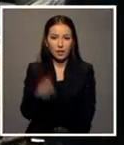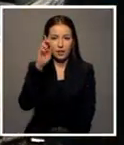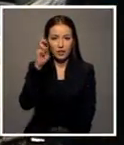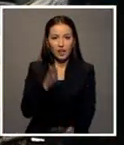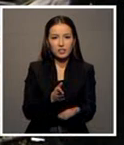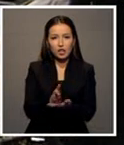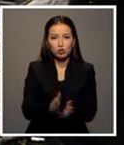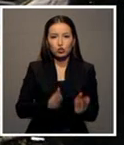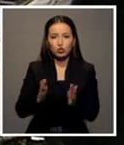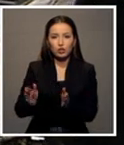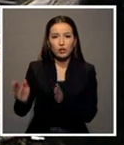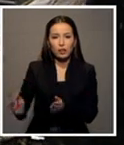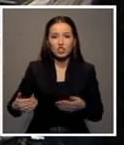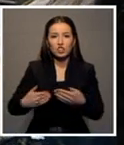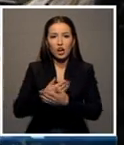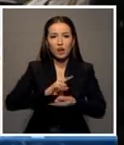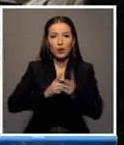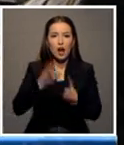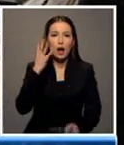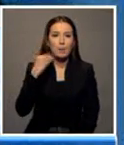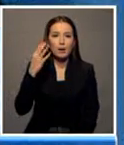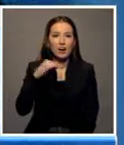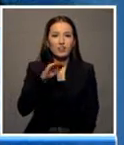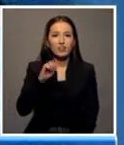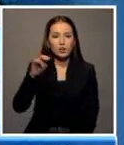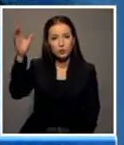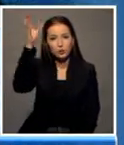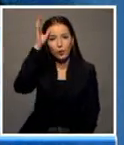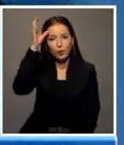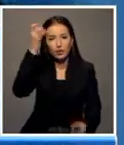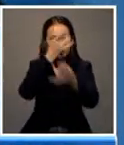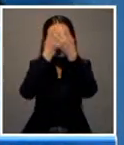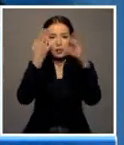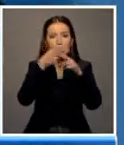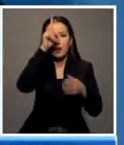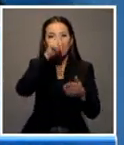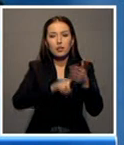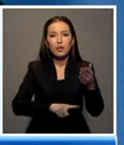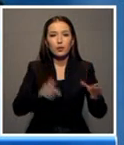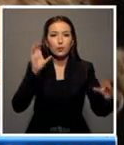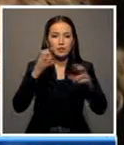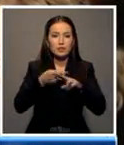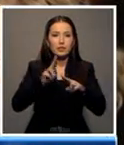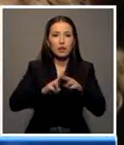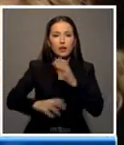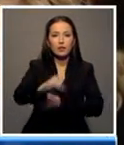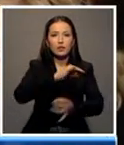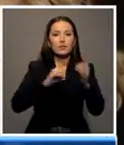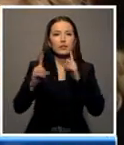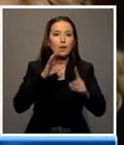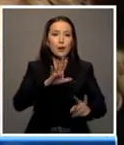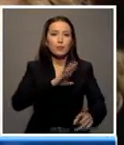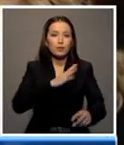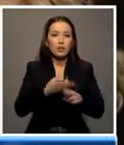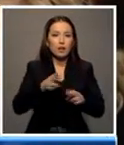Елдегі саяси жүйені жаңғырту. Алматыдағы философия, саясаттану және дінтану институтында осындай тақырыппен конференция өтті. Белгілі ғалымдар